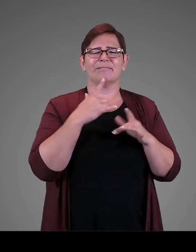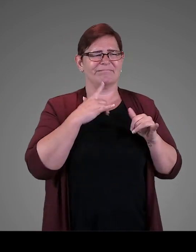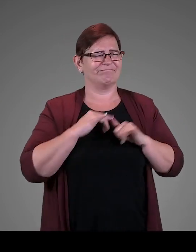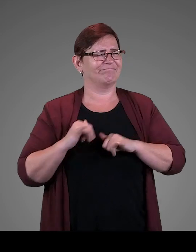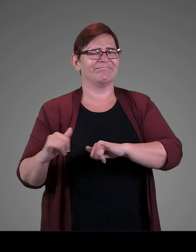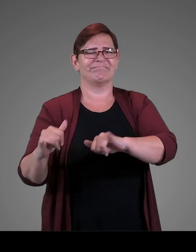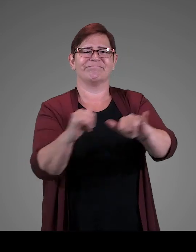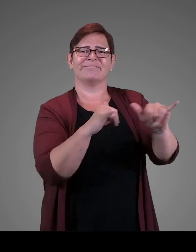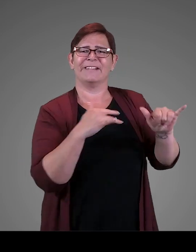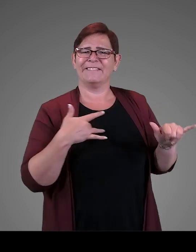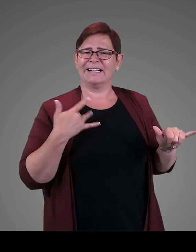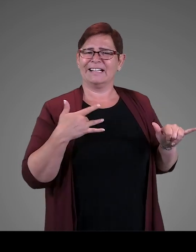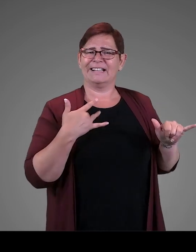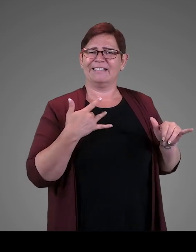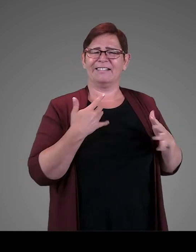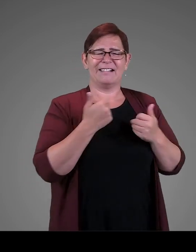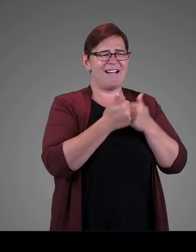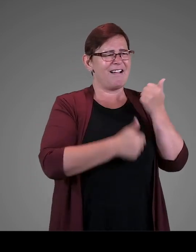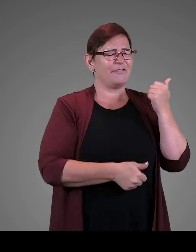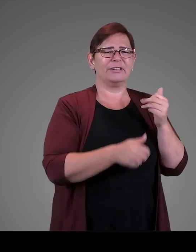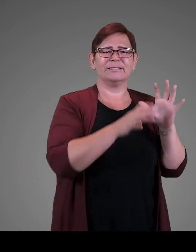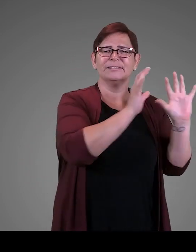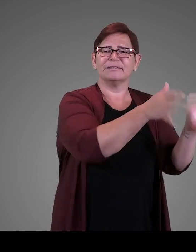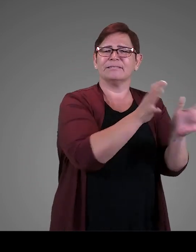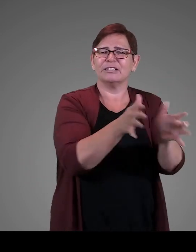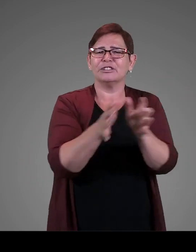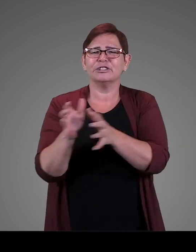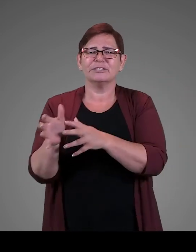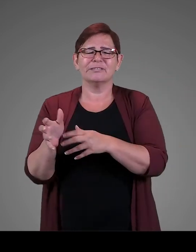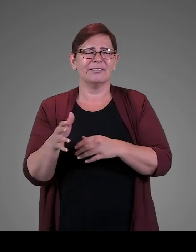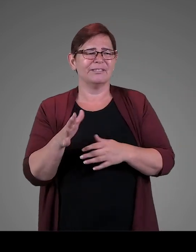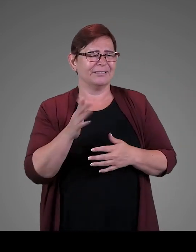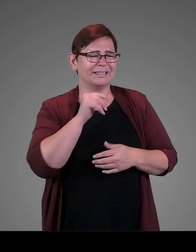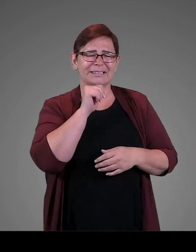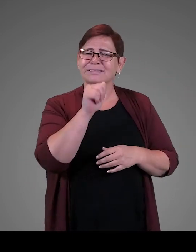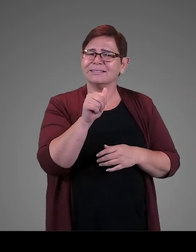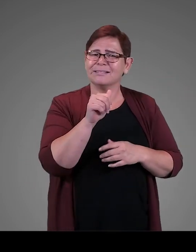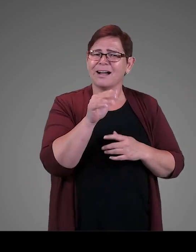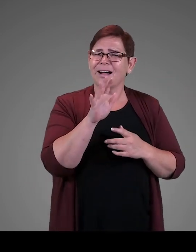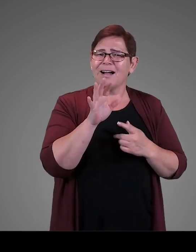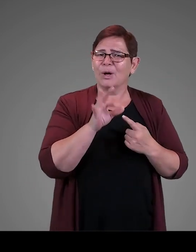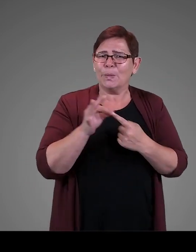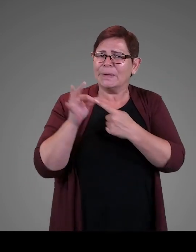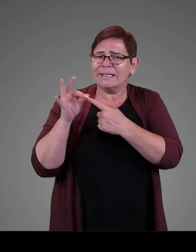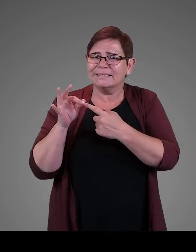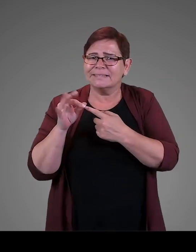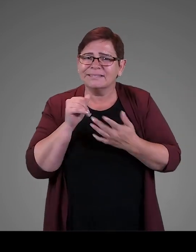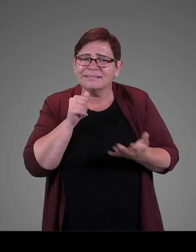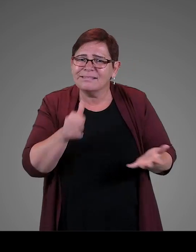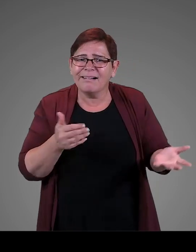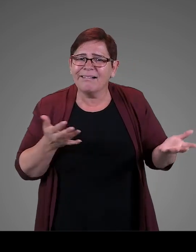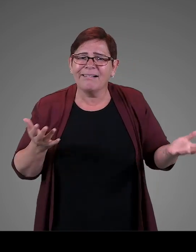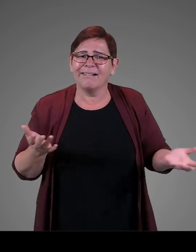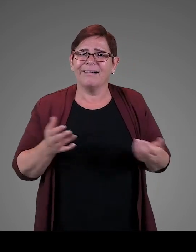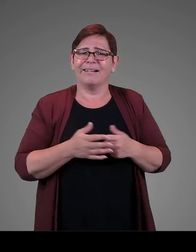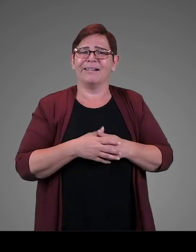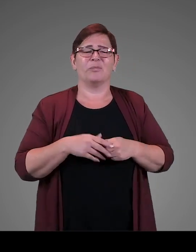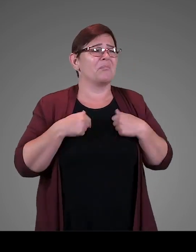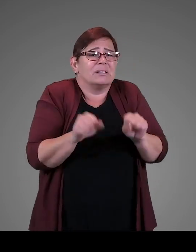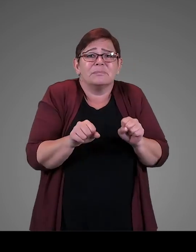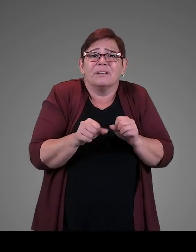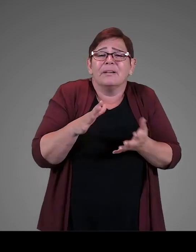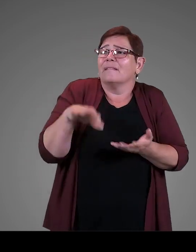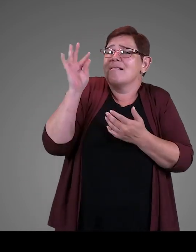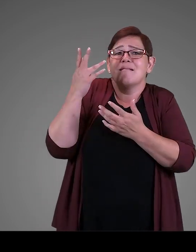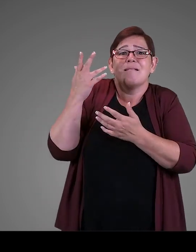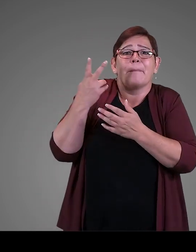find partners outside of the art world, you know, as workers in this world under capitalism. Et pour rebondir sur